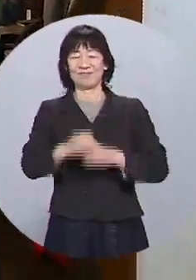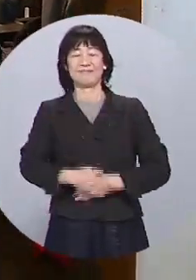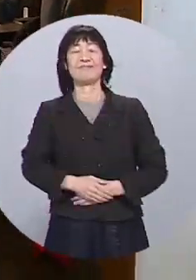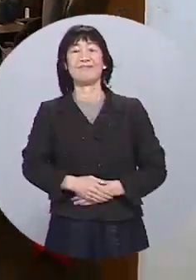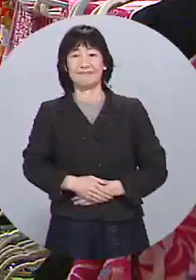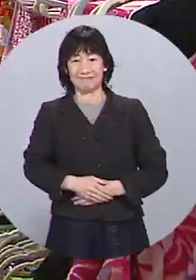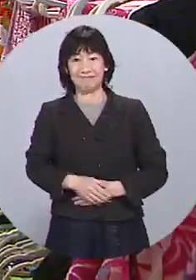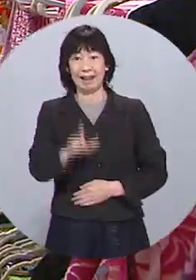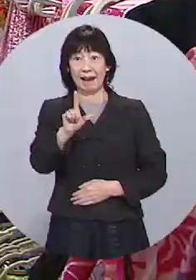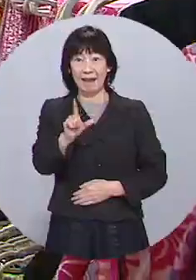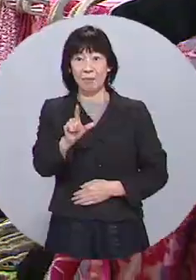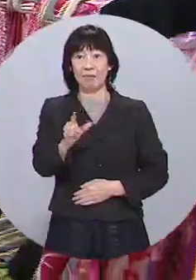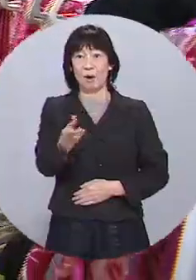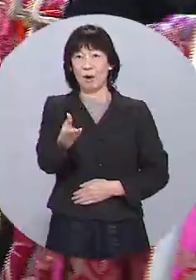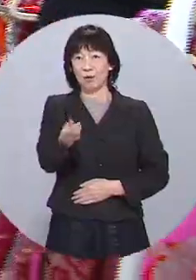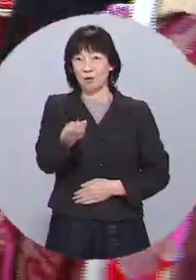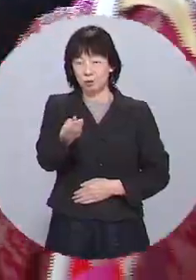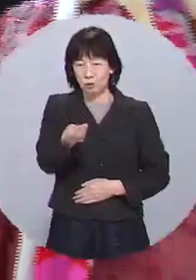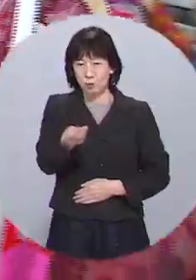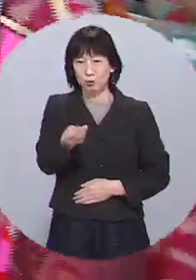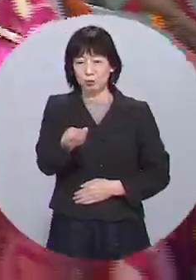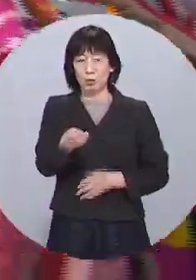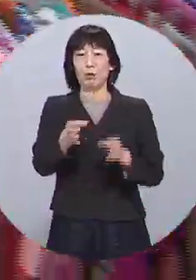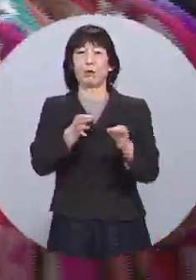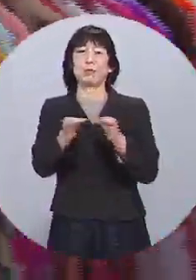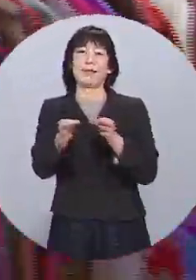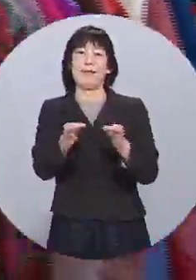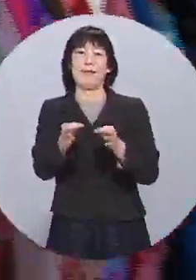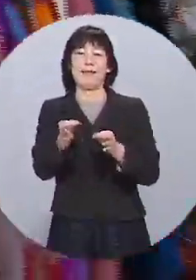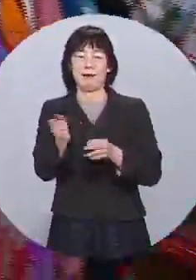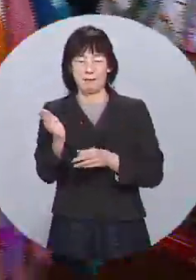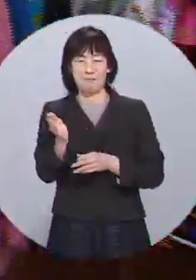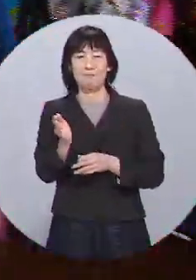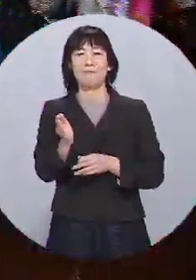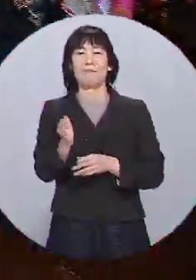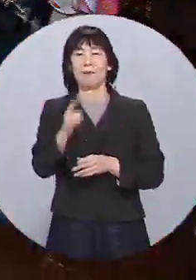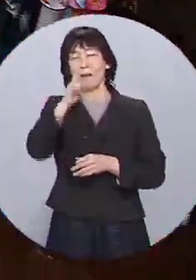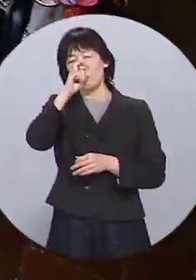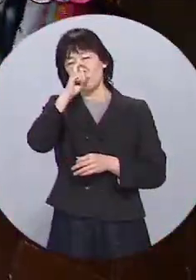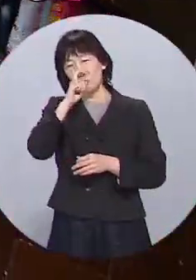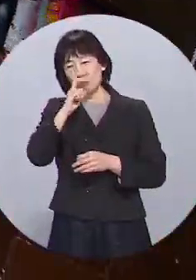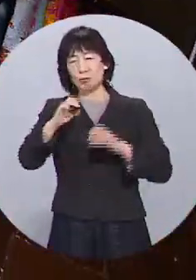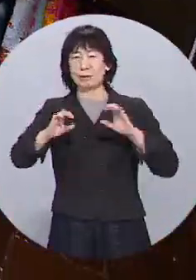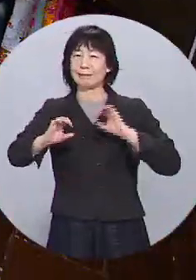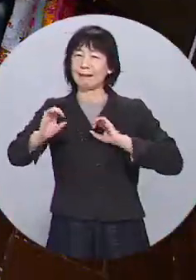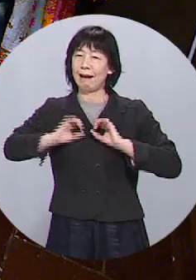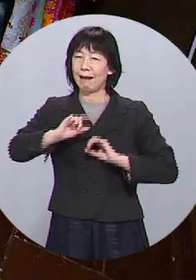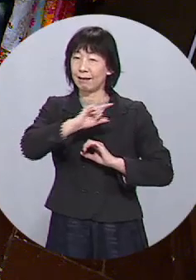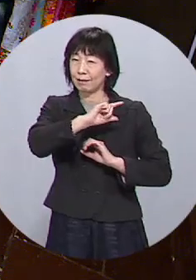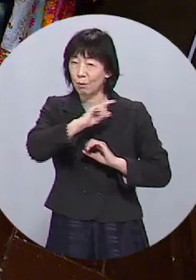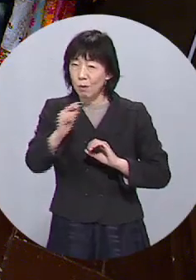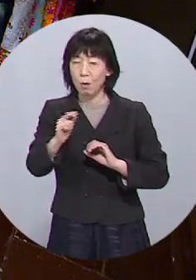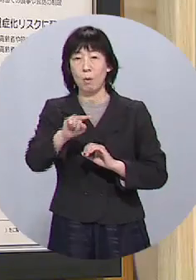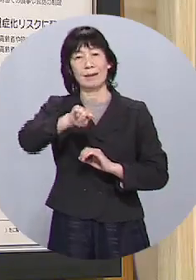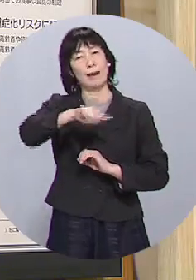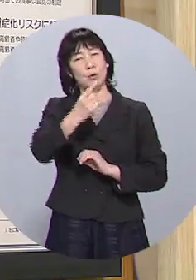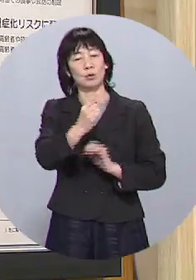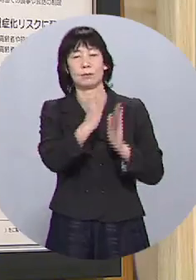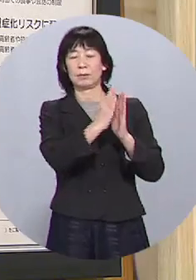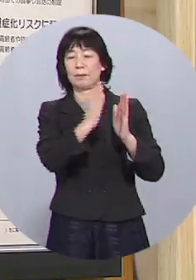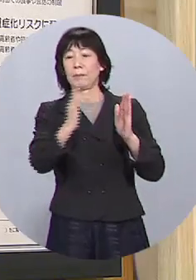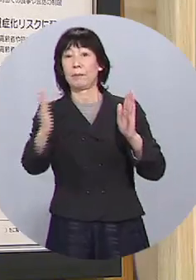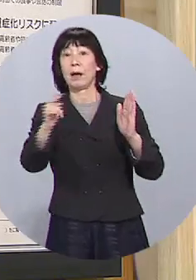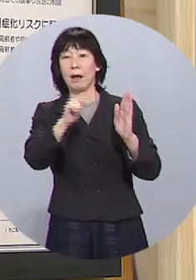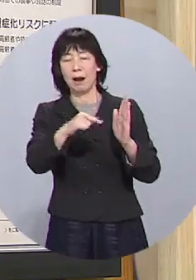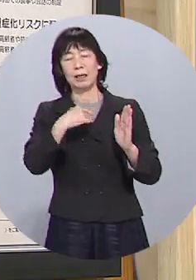レンタル銘仙のお店いろは鳥では、アンティークの銘仙をはじめとして100着以上の中から好きな着物を選